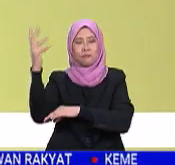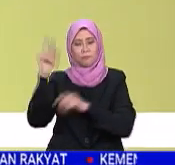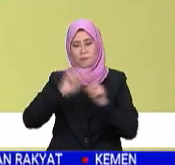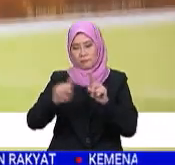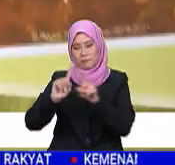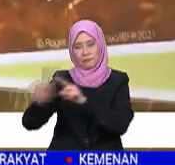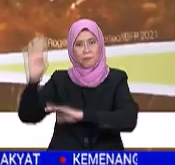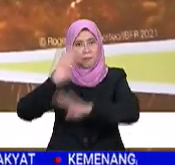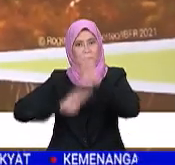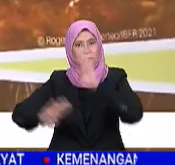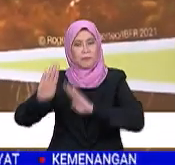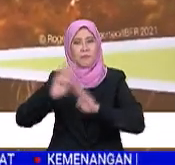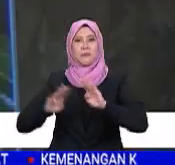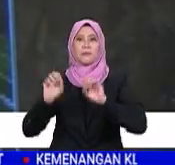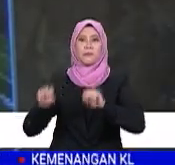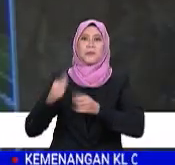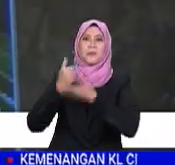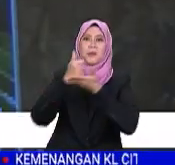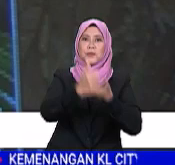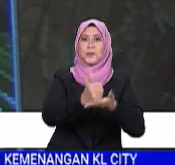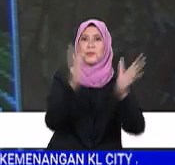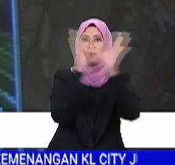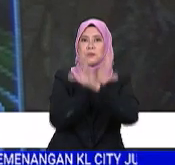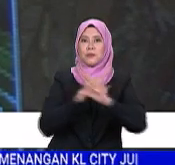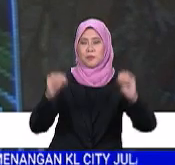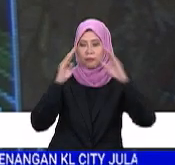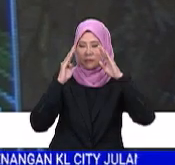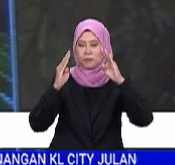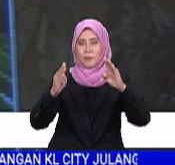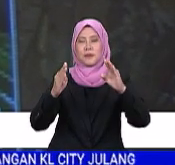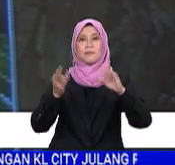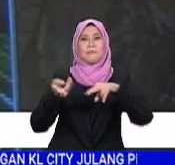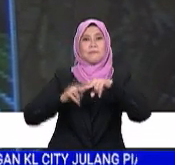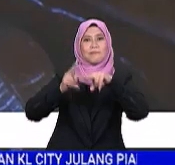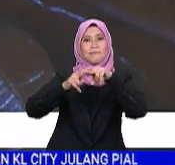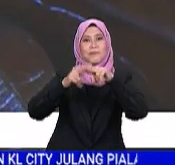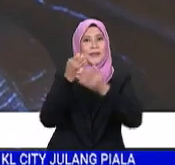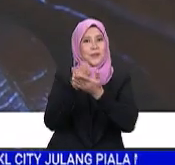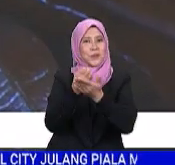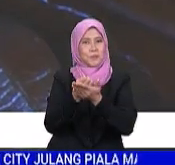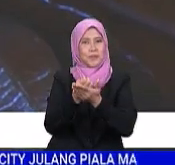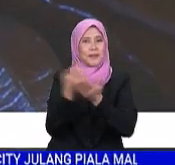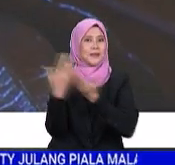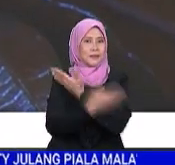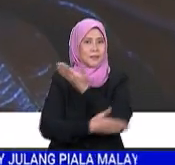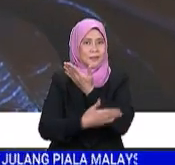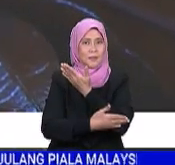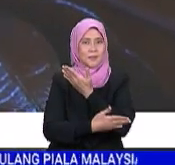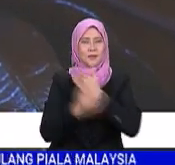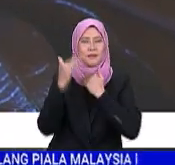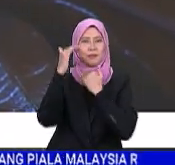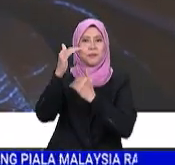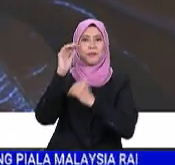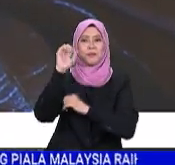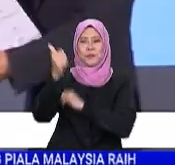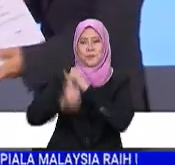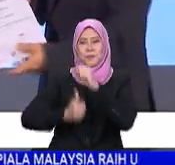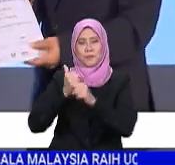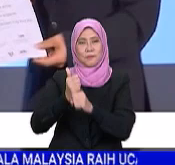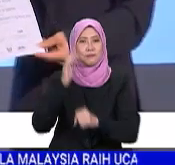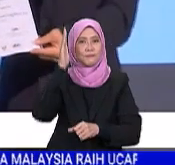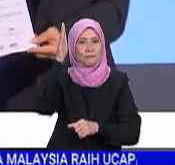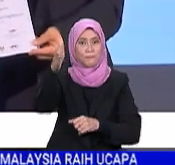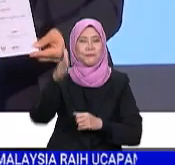biologi ini akan membantu srawa untuk fokus terhadap meningkatkan sektor ekonomi negeri di dalam tempo 10 tahun akan datang